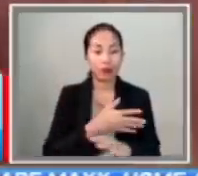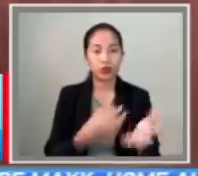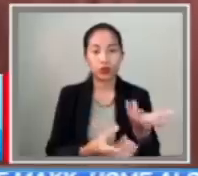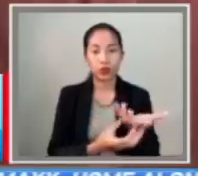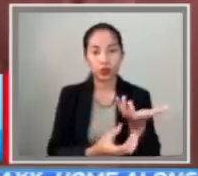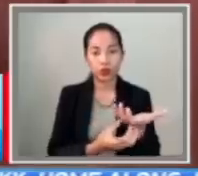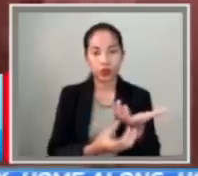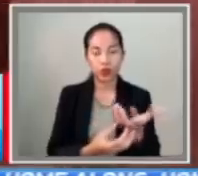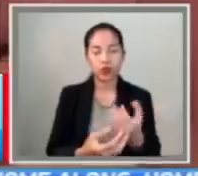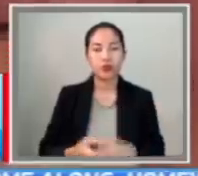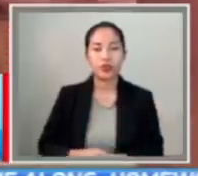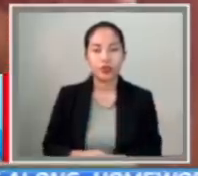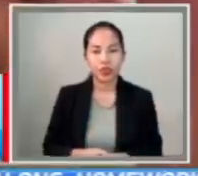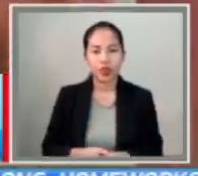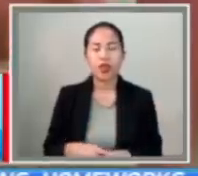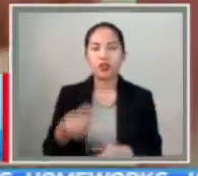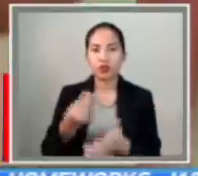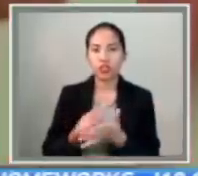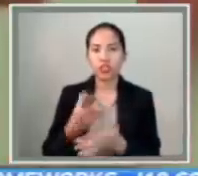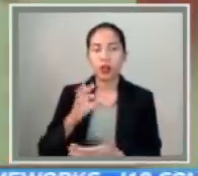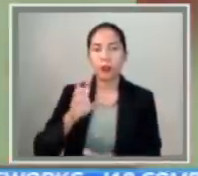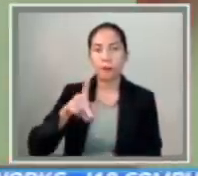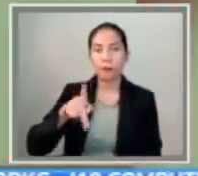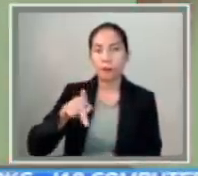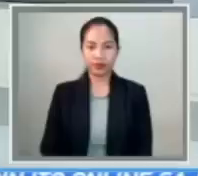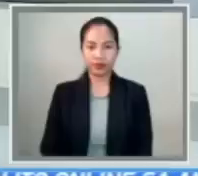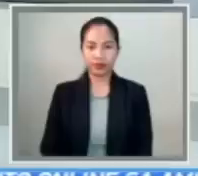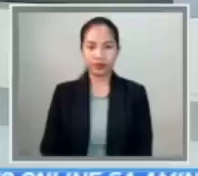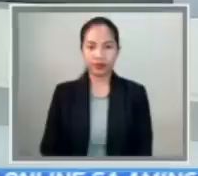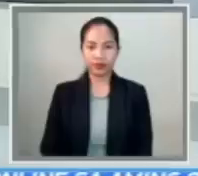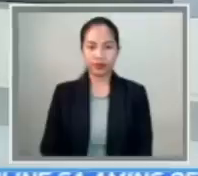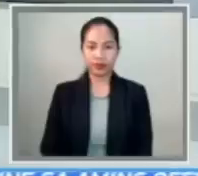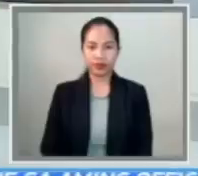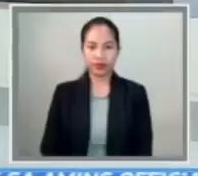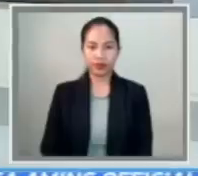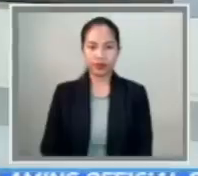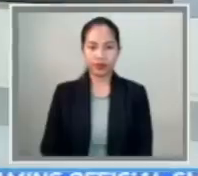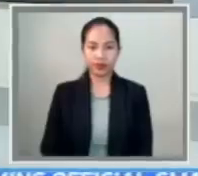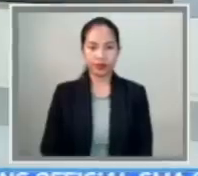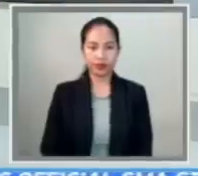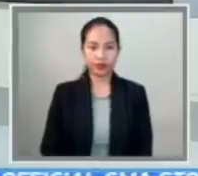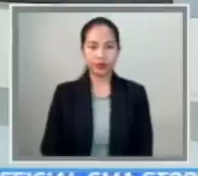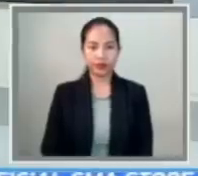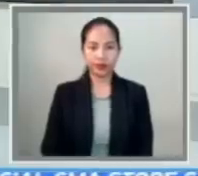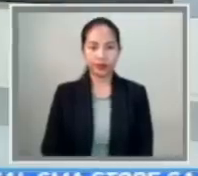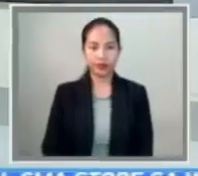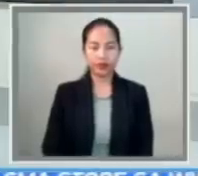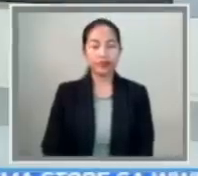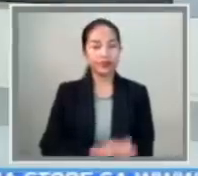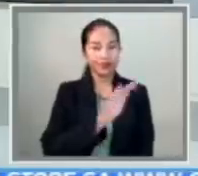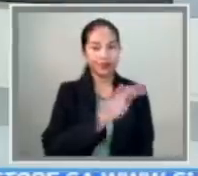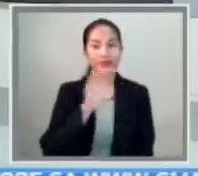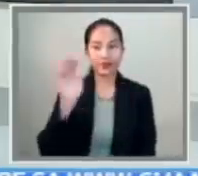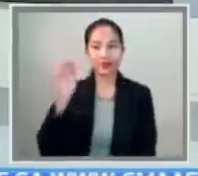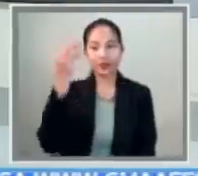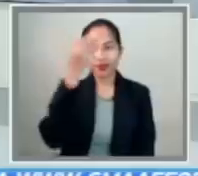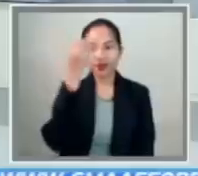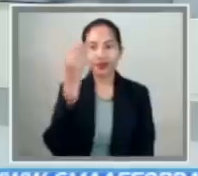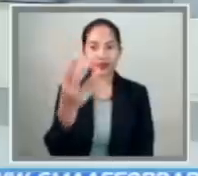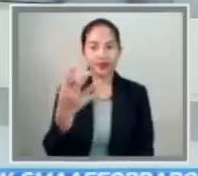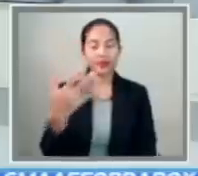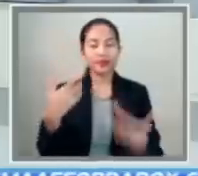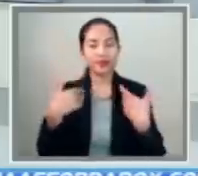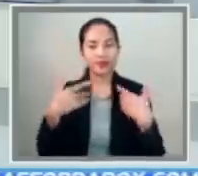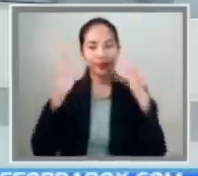protina ang mga ganitong insekto o hayop. Mga kapuso, may mga nakakamanghang obra ang isang Bicolana